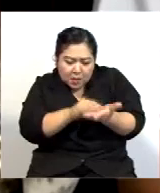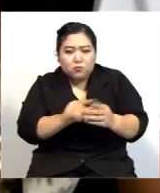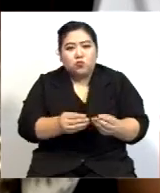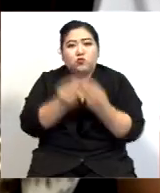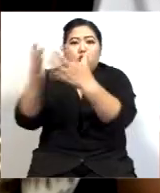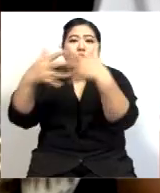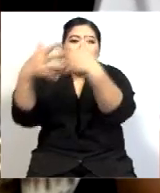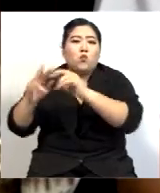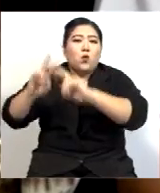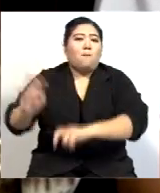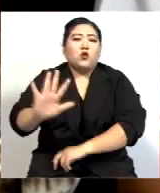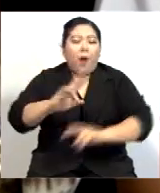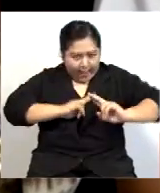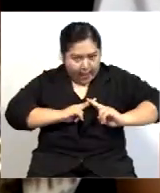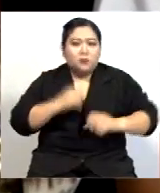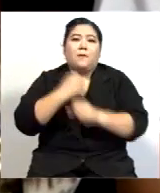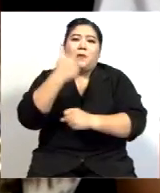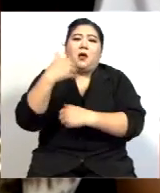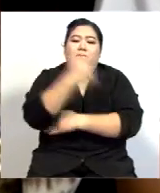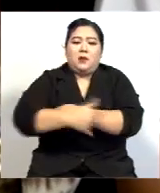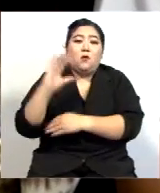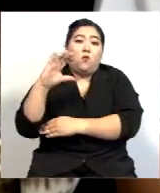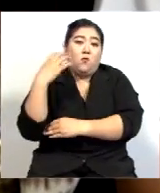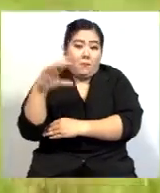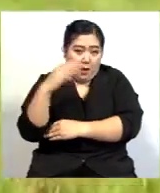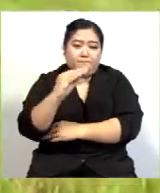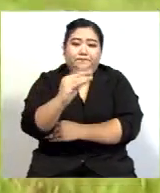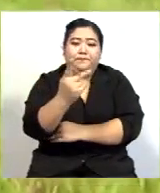คลอมเบียมีการตรวจร่างกายผู้ที่เดินทางเข้าประเทศเพื่อตรวจ